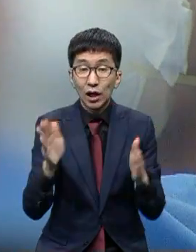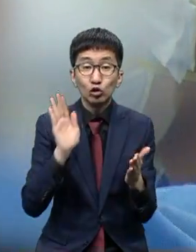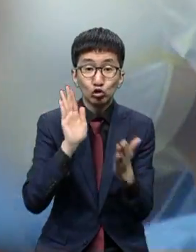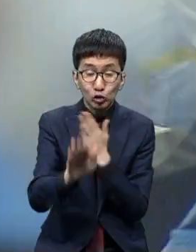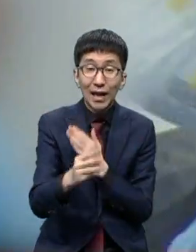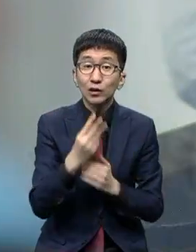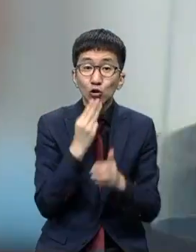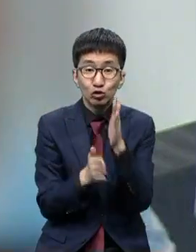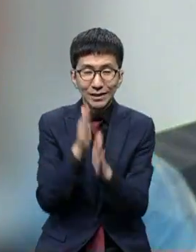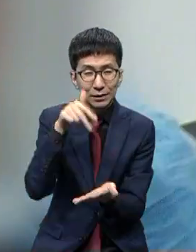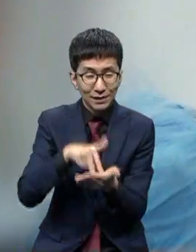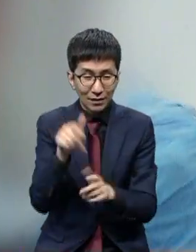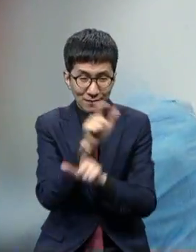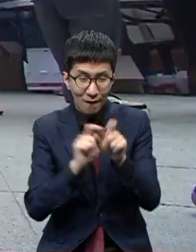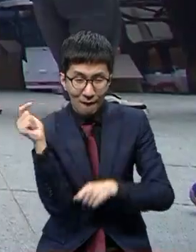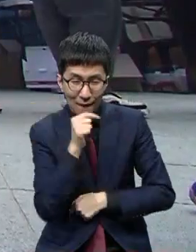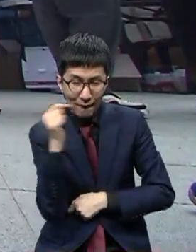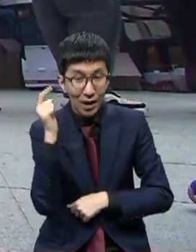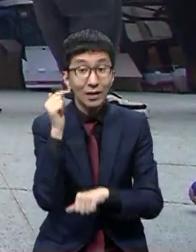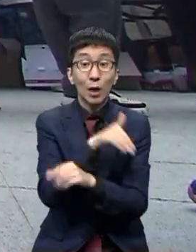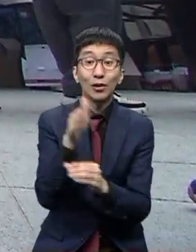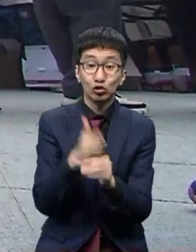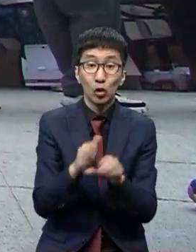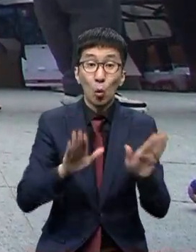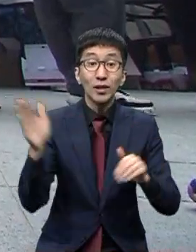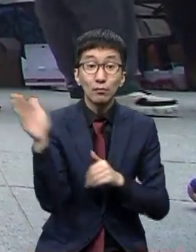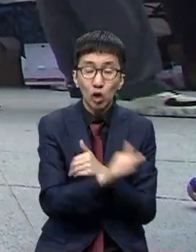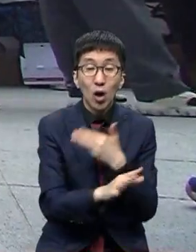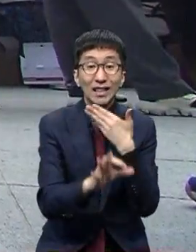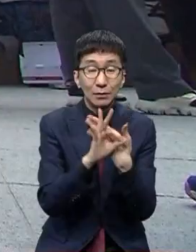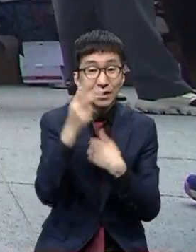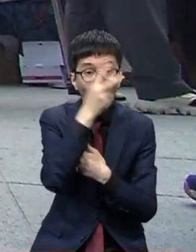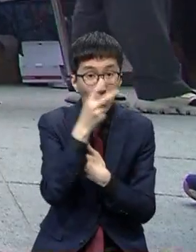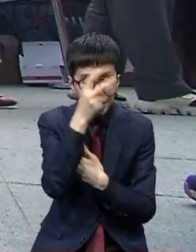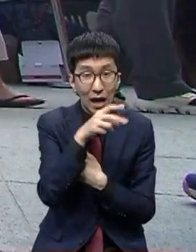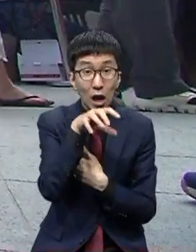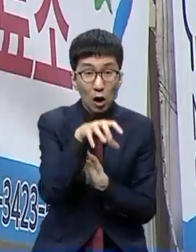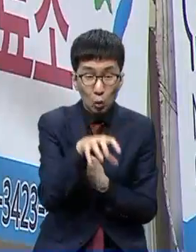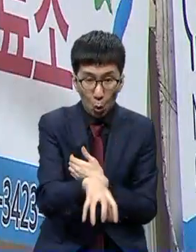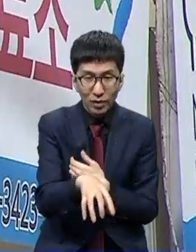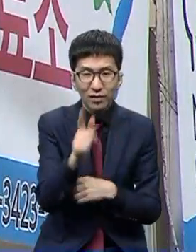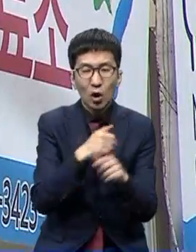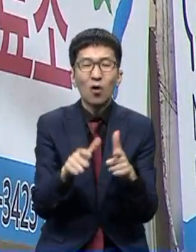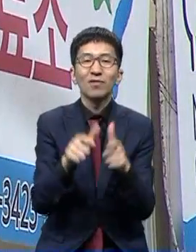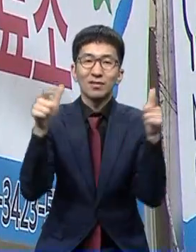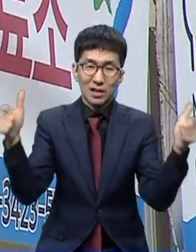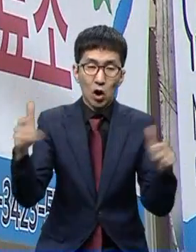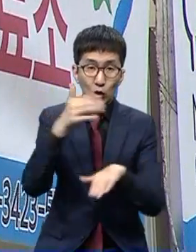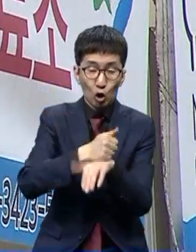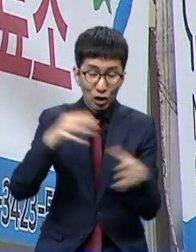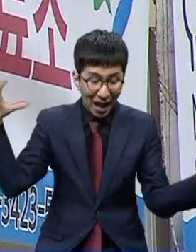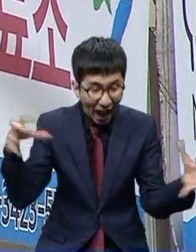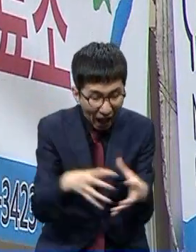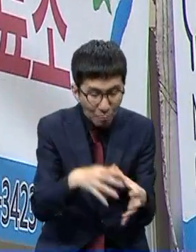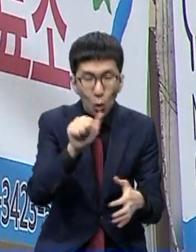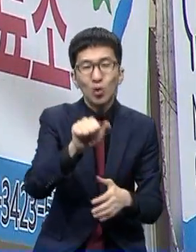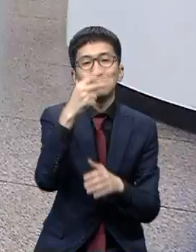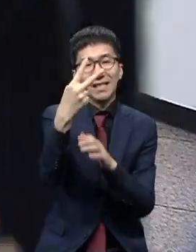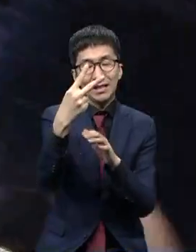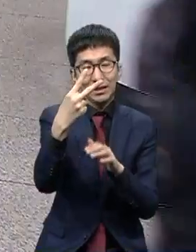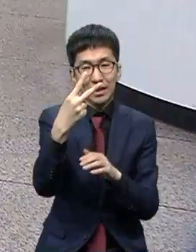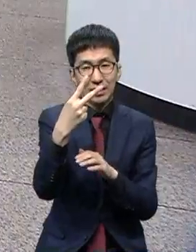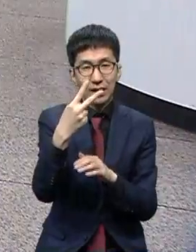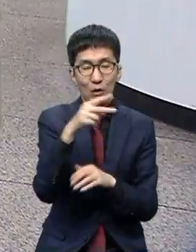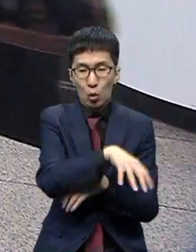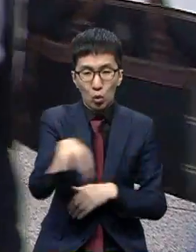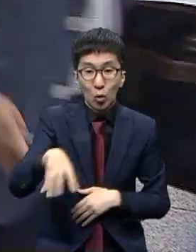방역 조치도 강화할 계획입니다. 오늘부터 임시 선별 검사소를 추가로 열어 52개소까지 늘리고 어제